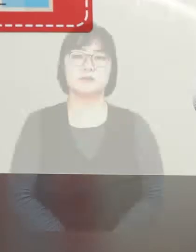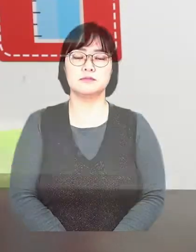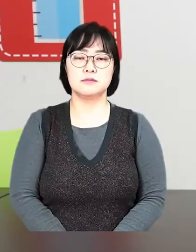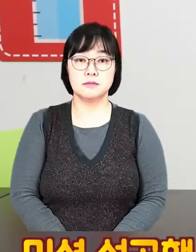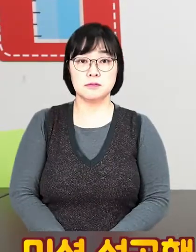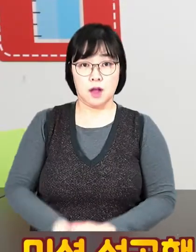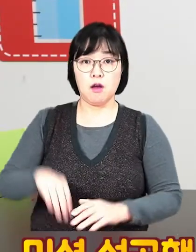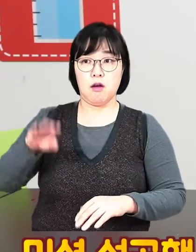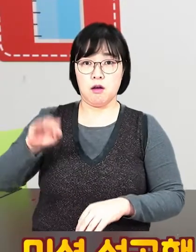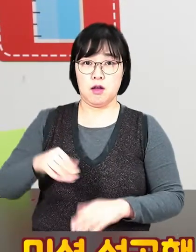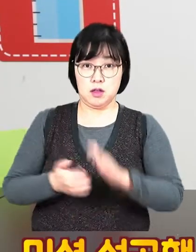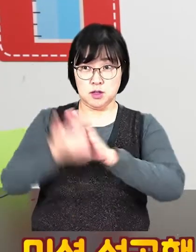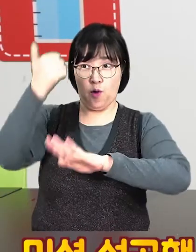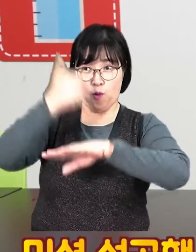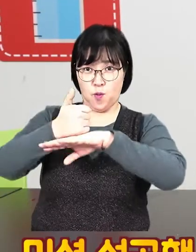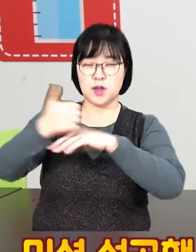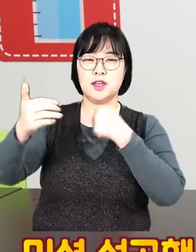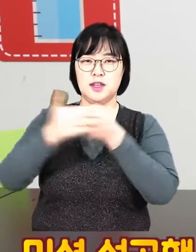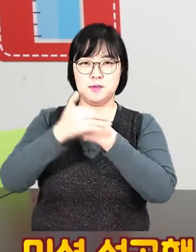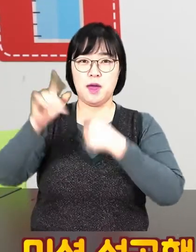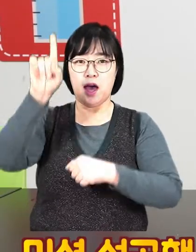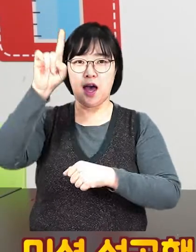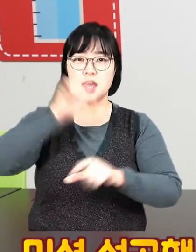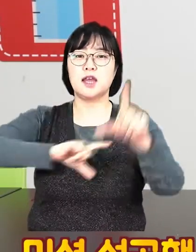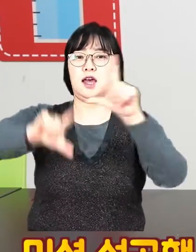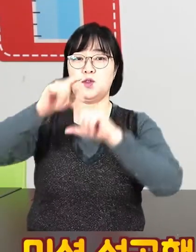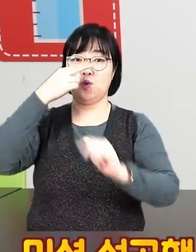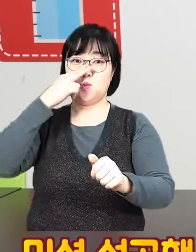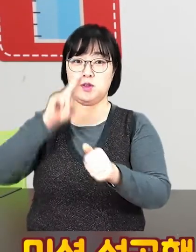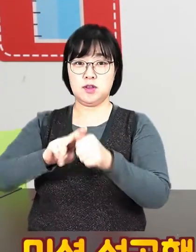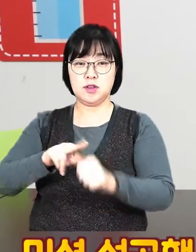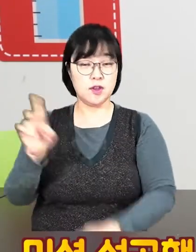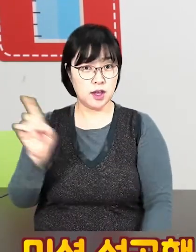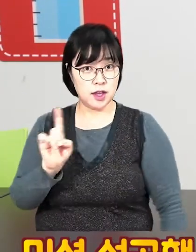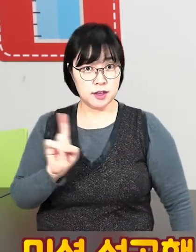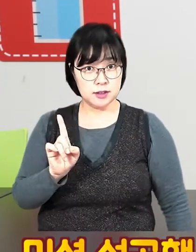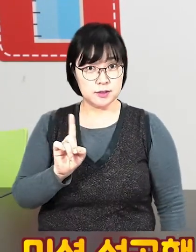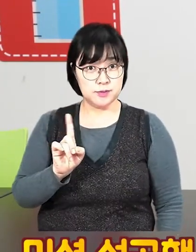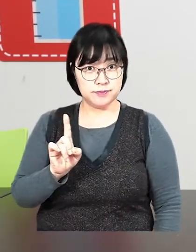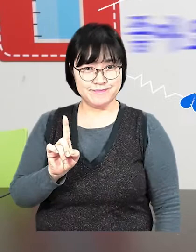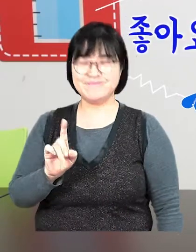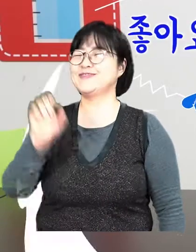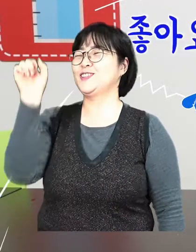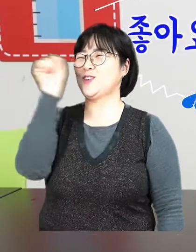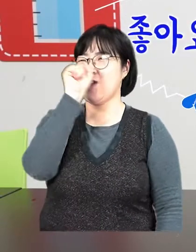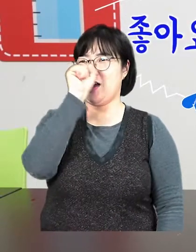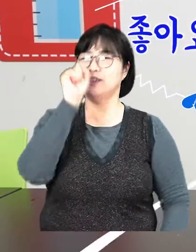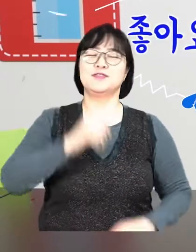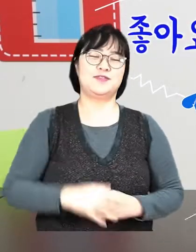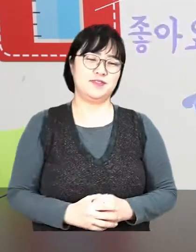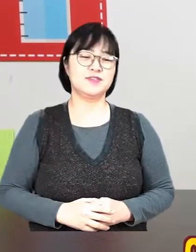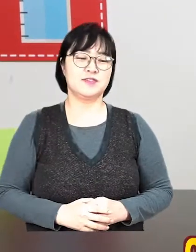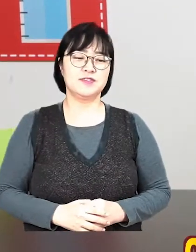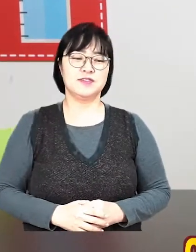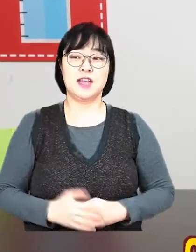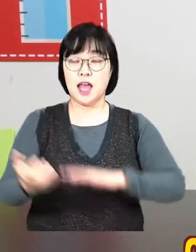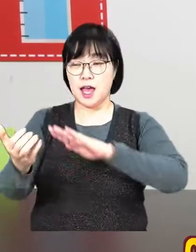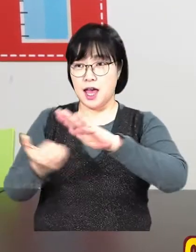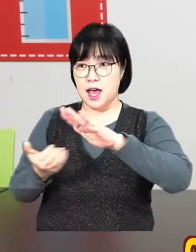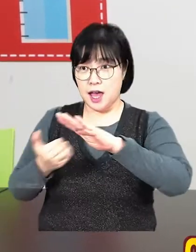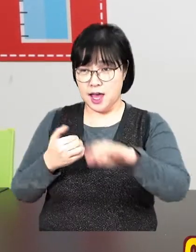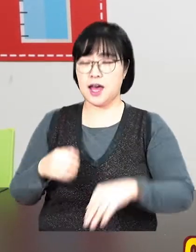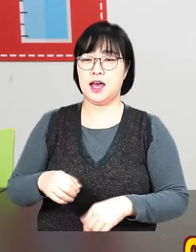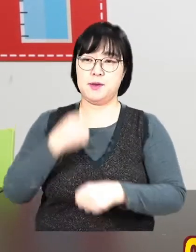자 그럼 우리 미션 성공했으니까 한 가지 더 도전해보는 건 어떨까요? 좋아요! 자